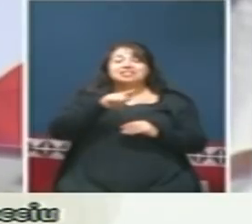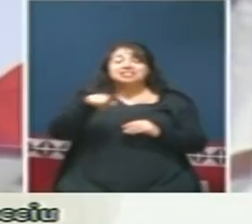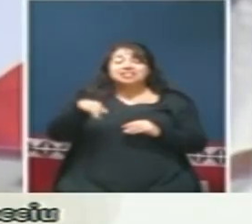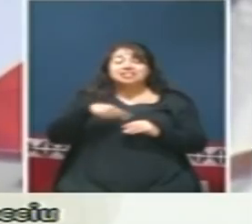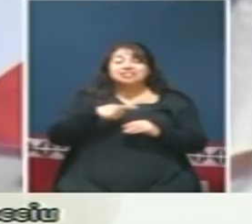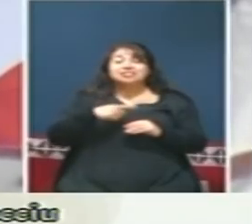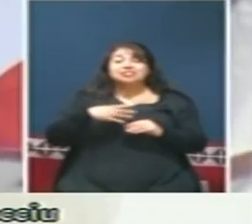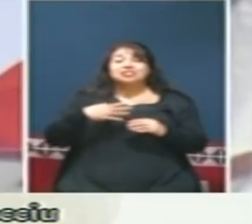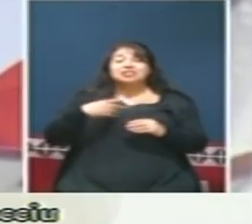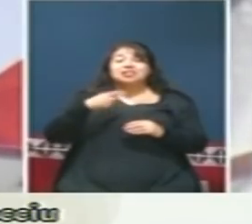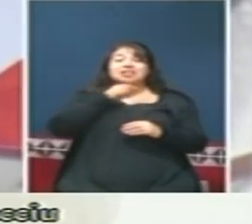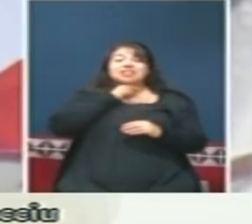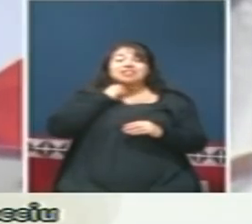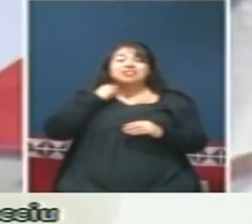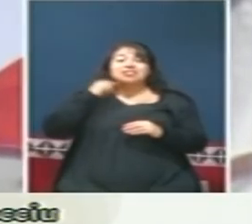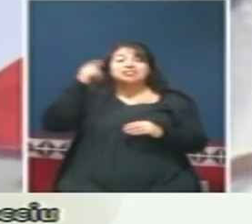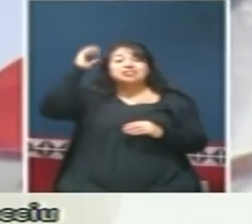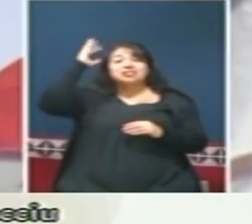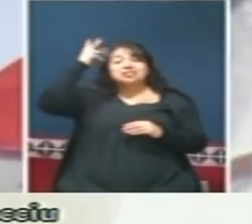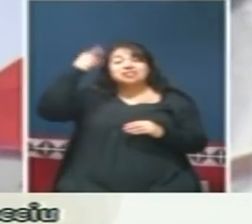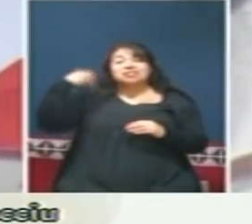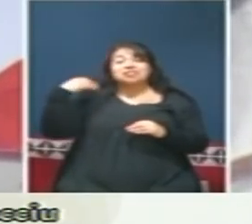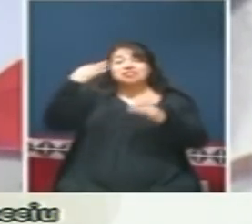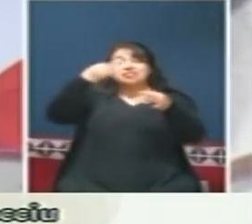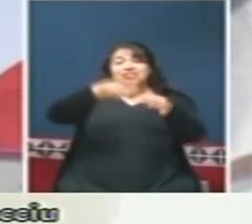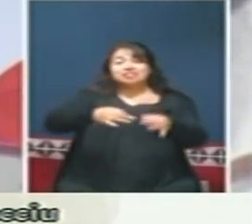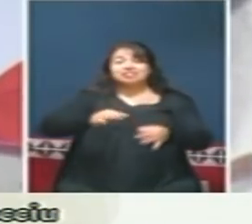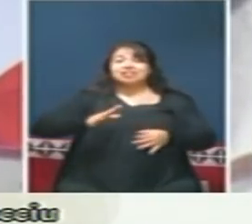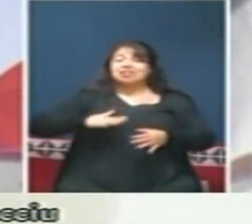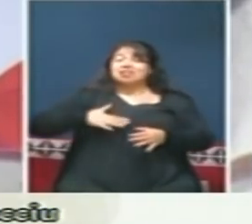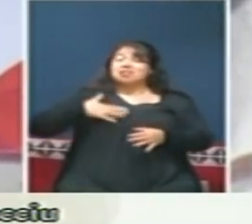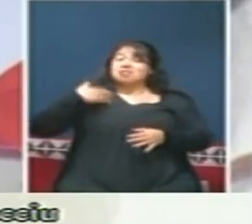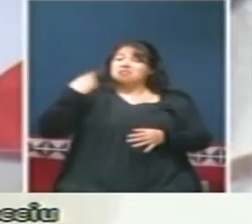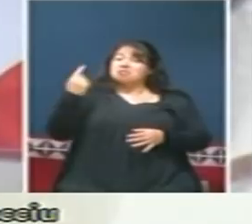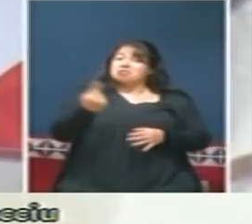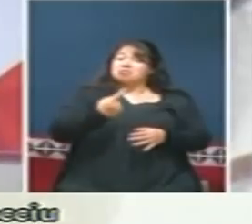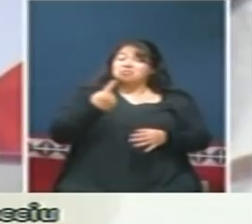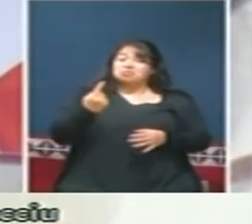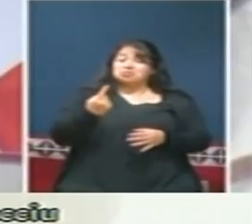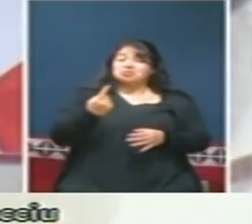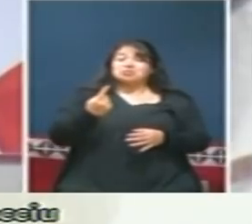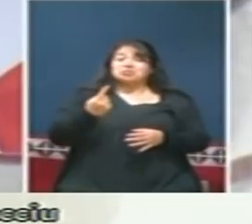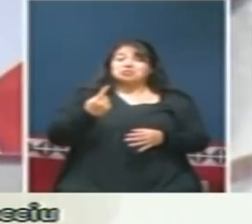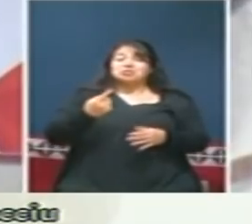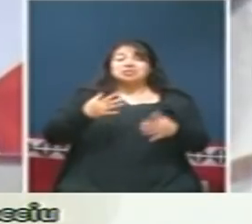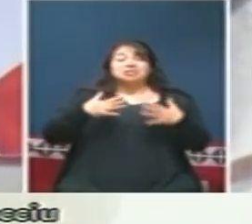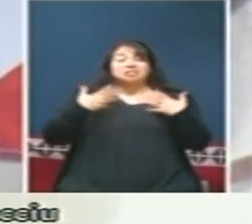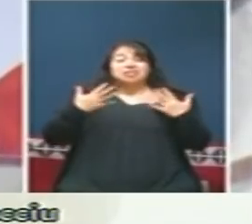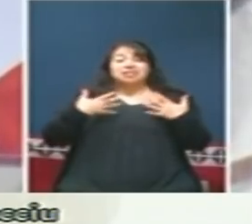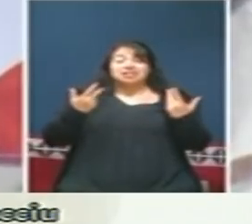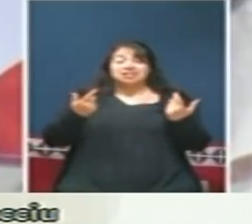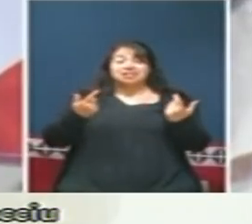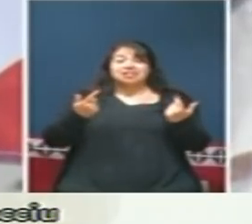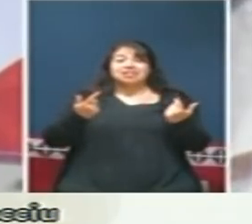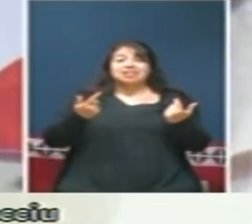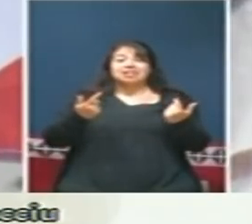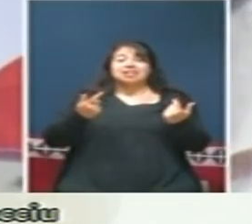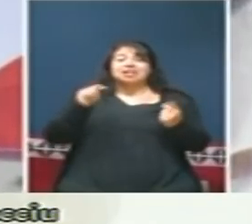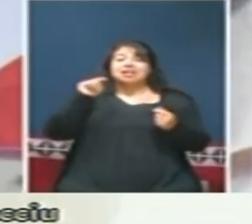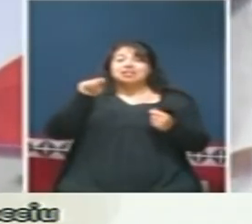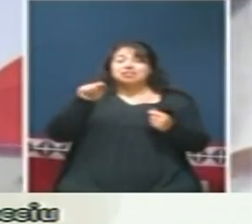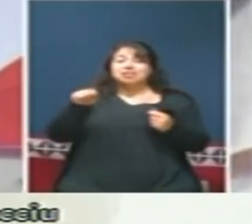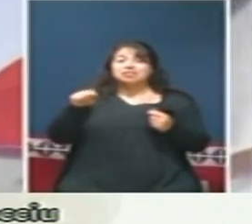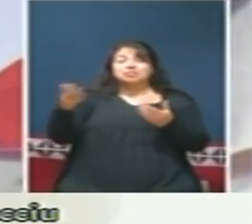donné ce prêtre à cette diocèse, de l'avoir donné à l'Église, et maintenant nous pouvons